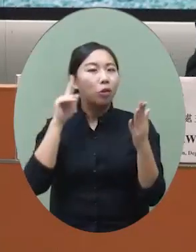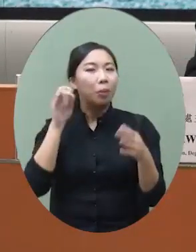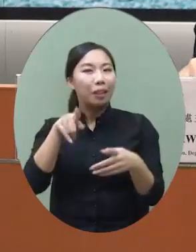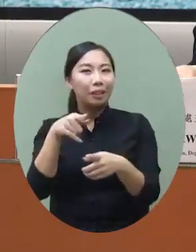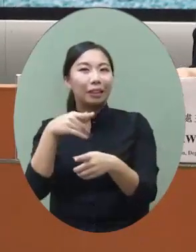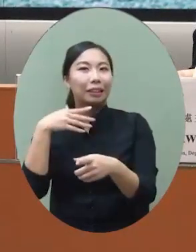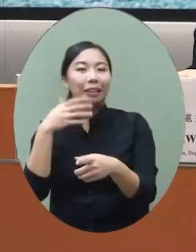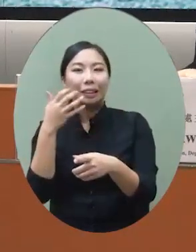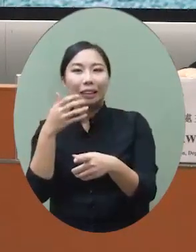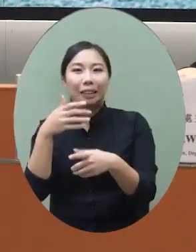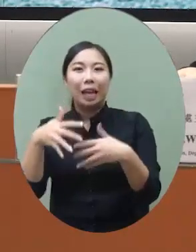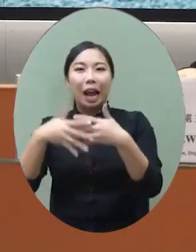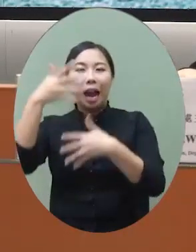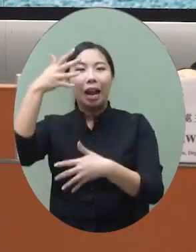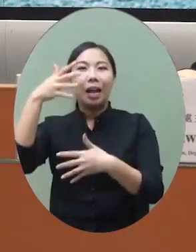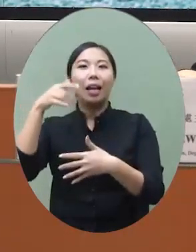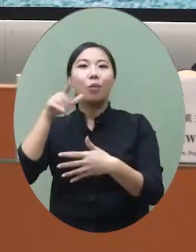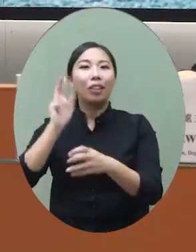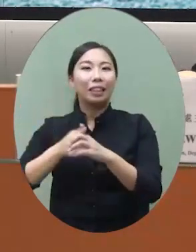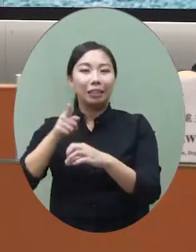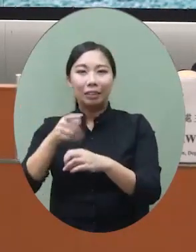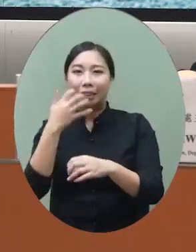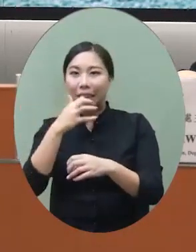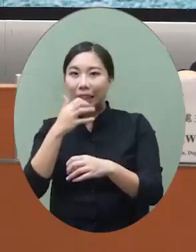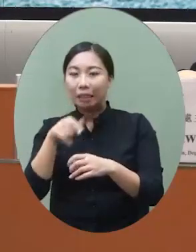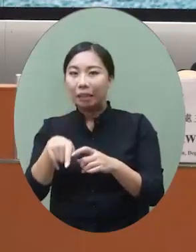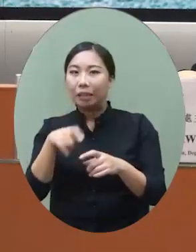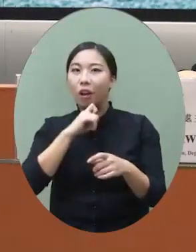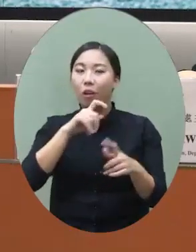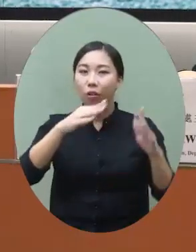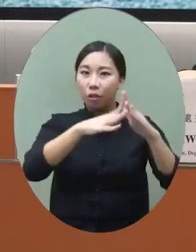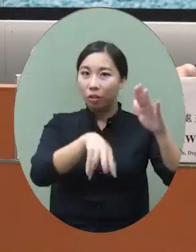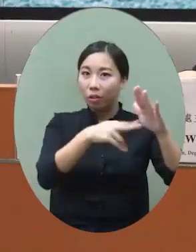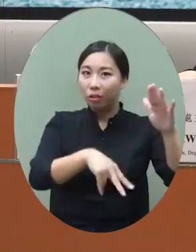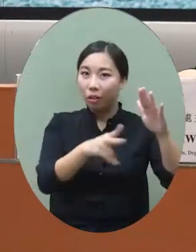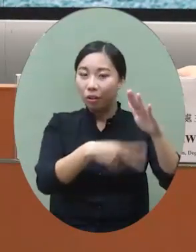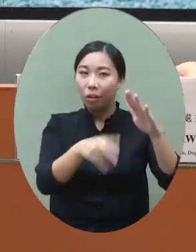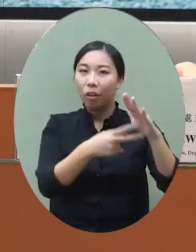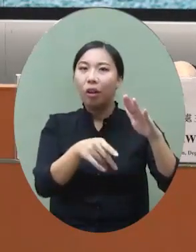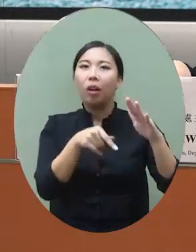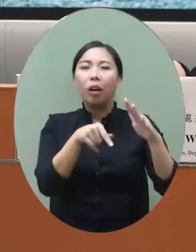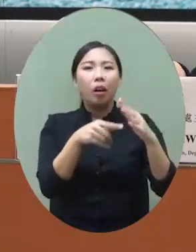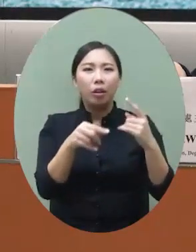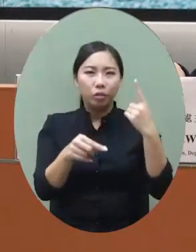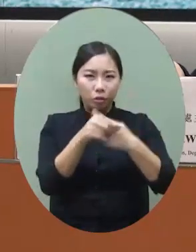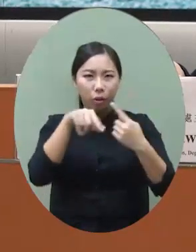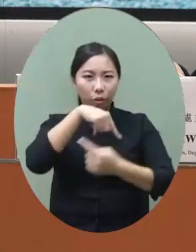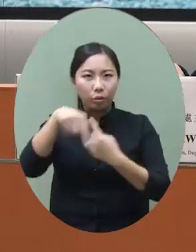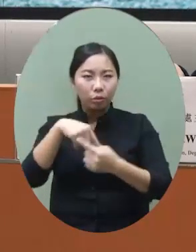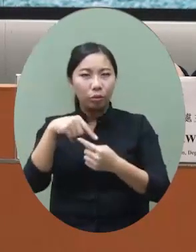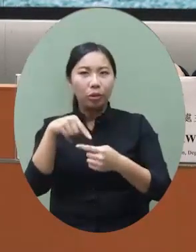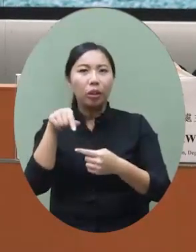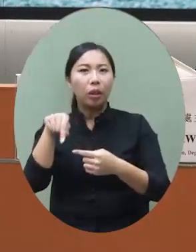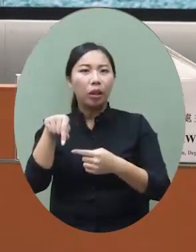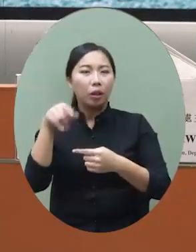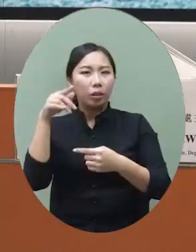他即係地方去做裝修咧？即係如果有嘅，係咩地方咧？同埋即係呢一類即係中途宿舍同之前即係我哋理解